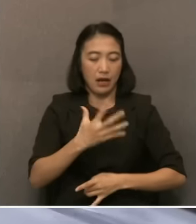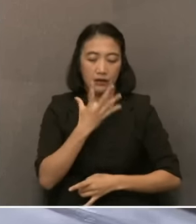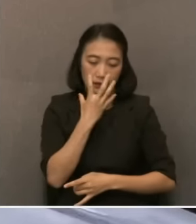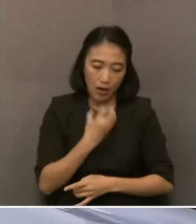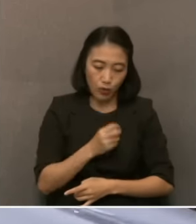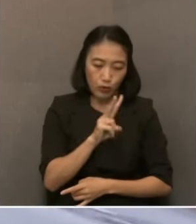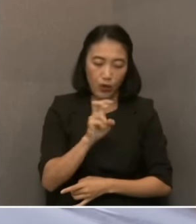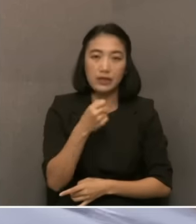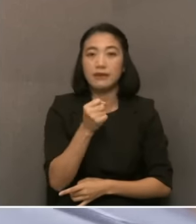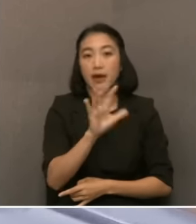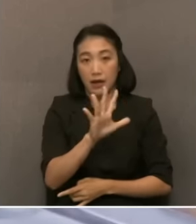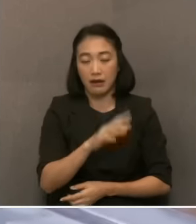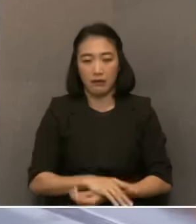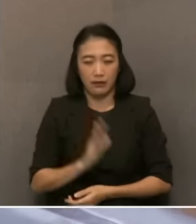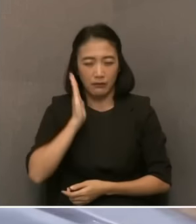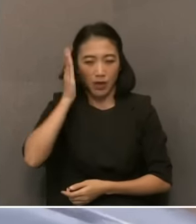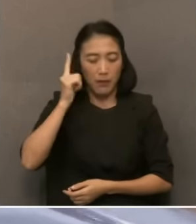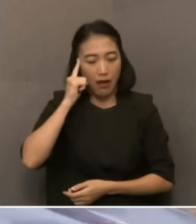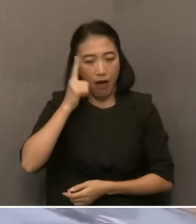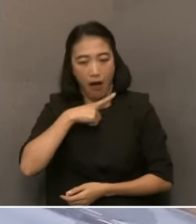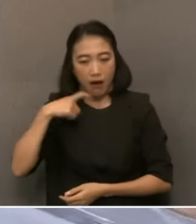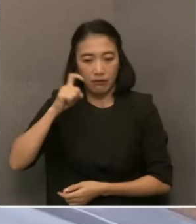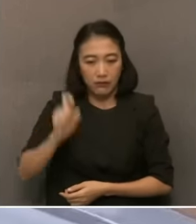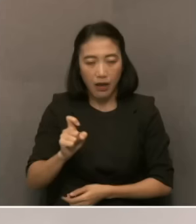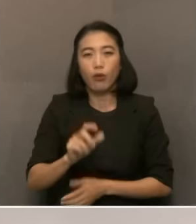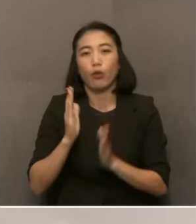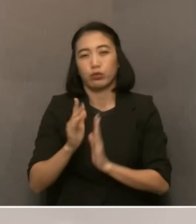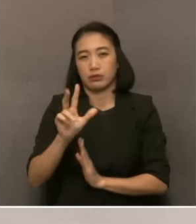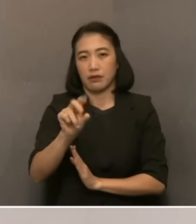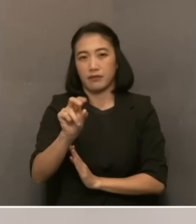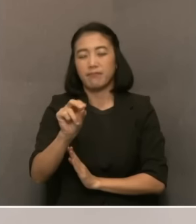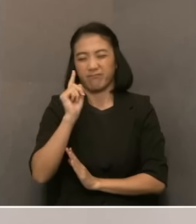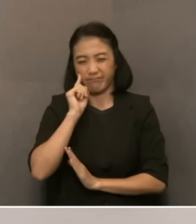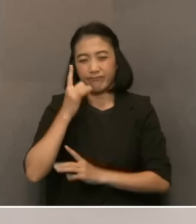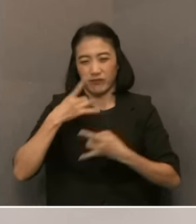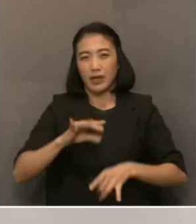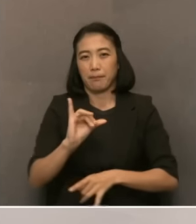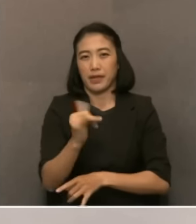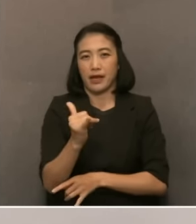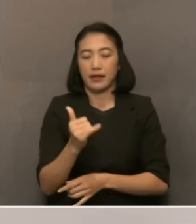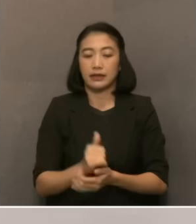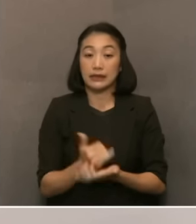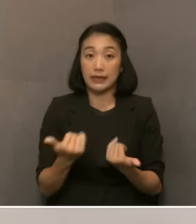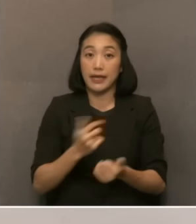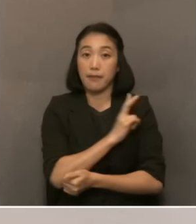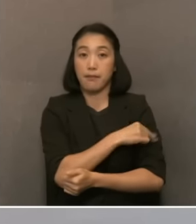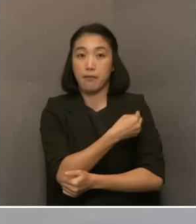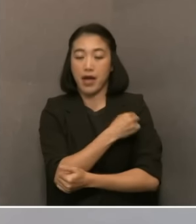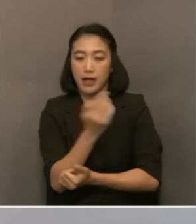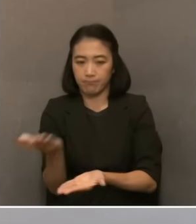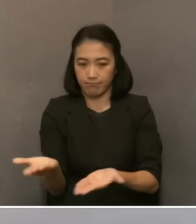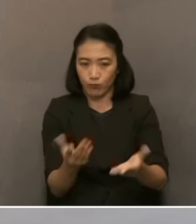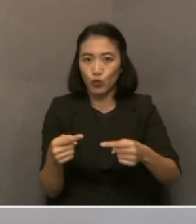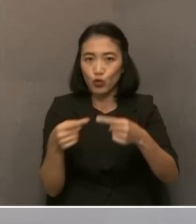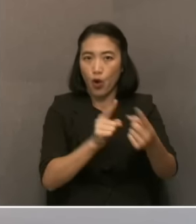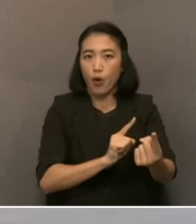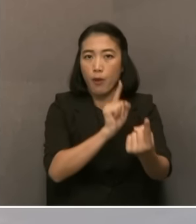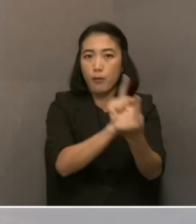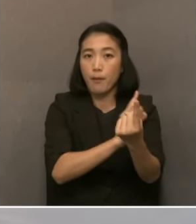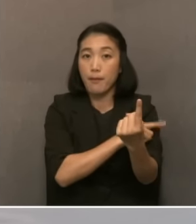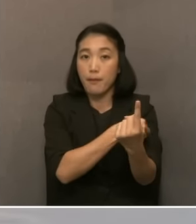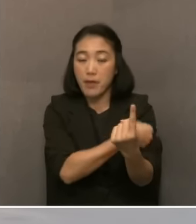คนเสี่ยงค่าตัวตาย 30คนซึ่งก็มีการส่งต่อไปยังแพทย์แล้ว 225คนค่ะครั้งนี้นะ